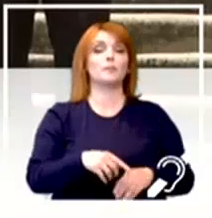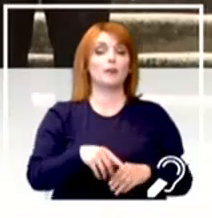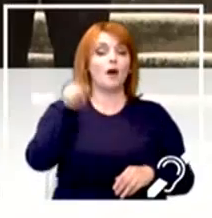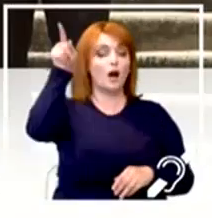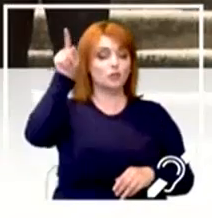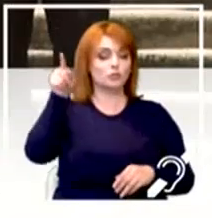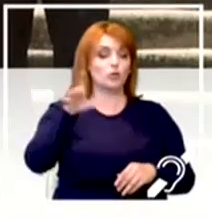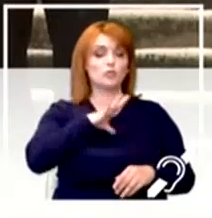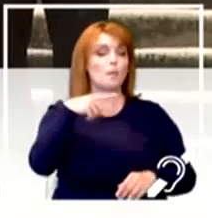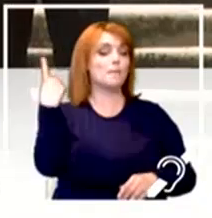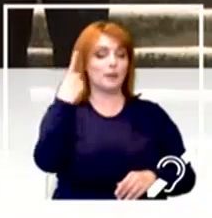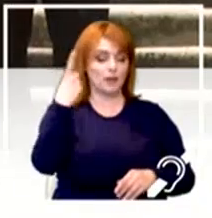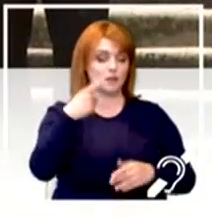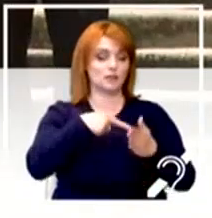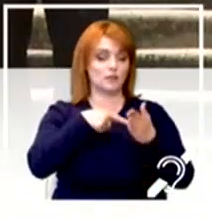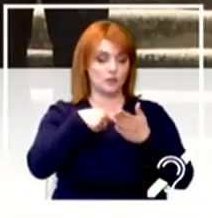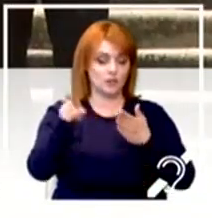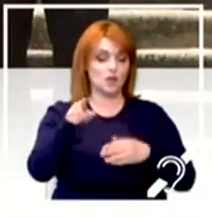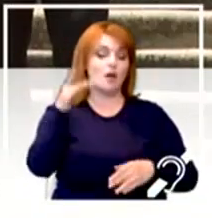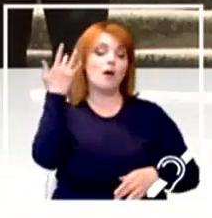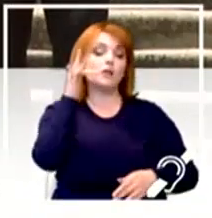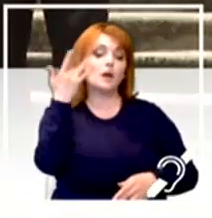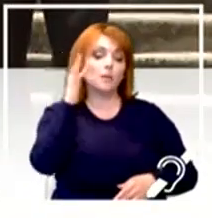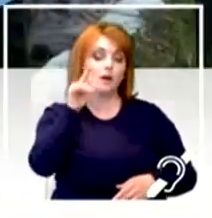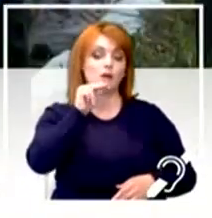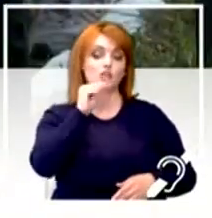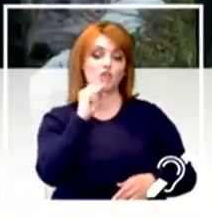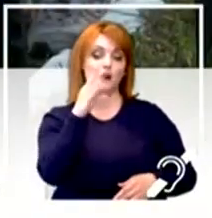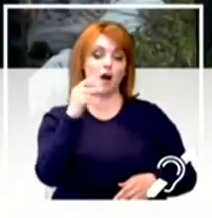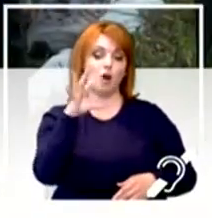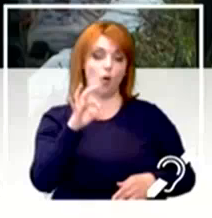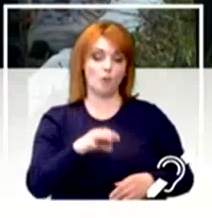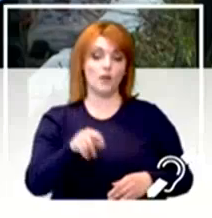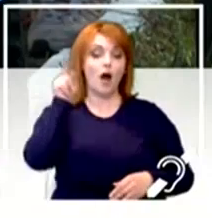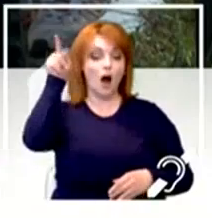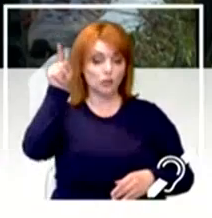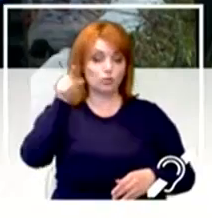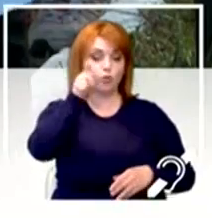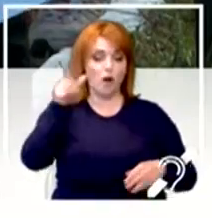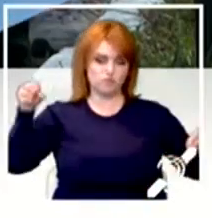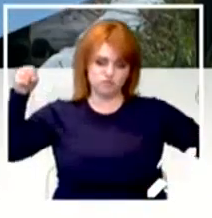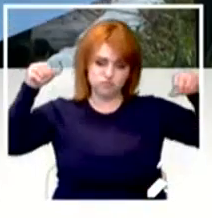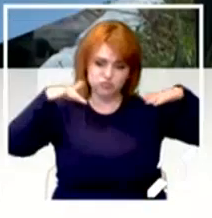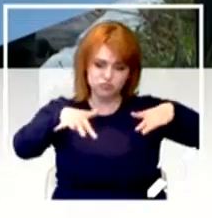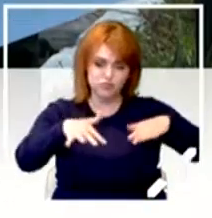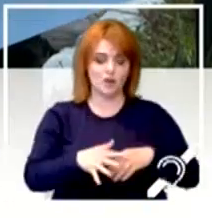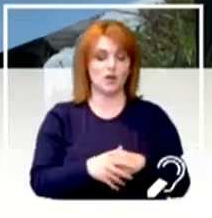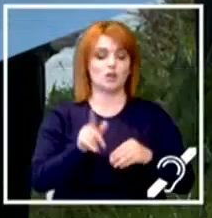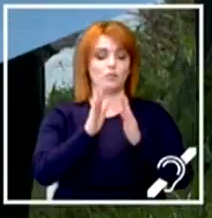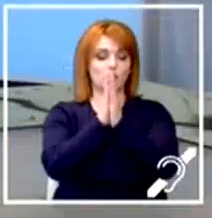mii de americani au ieșit în stradă pentru a cere dreptul la ziua de muncă de 8 ore, fără reducerea salariului.